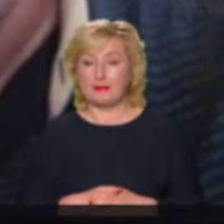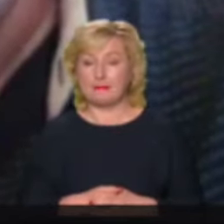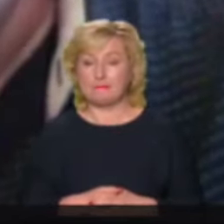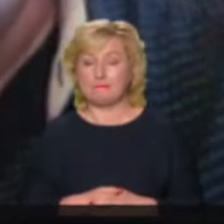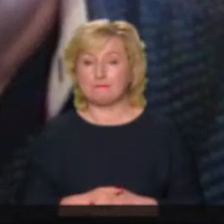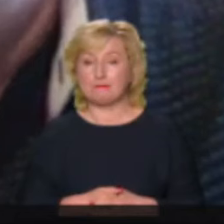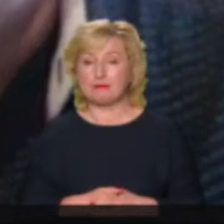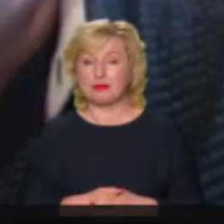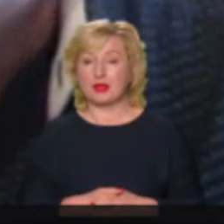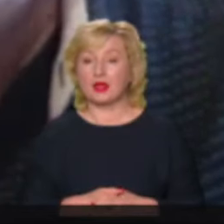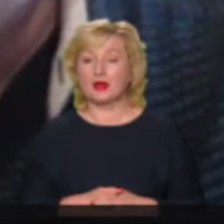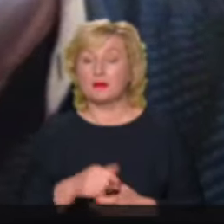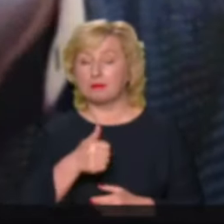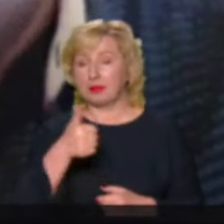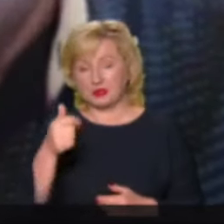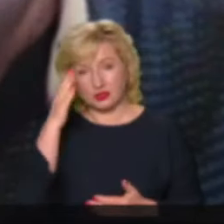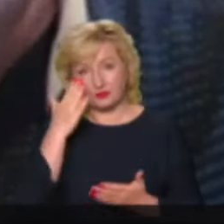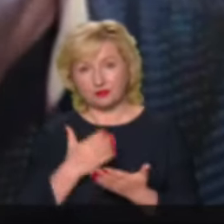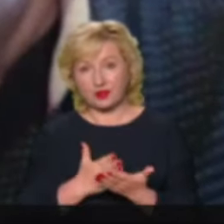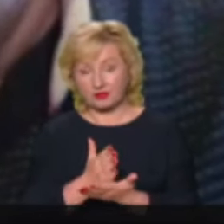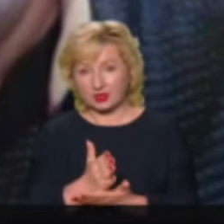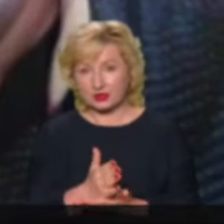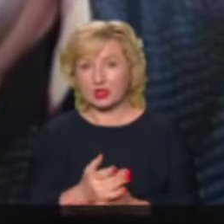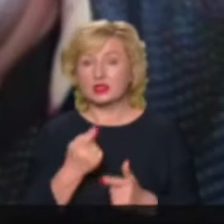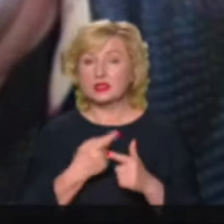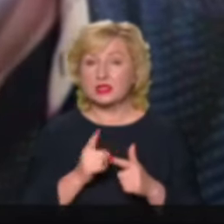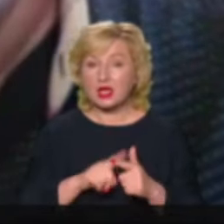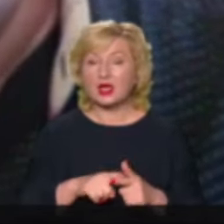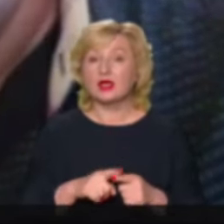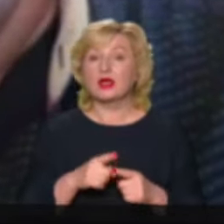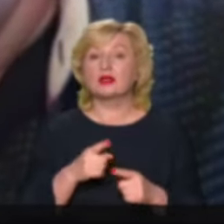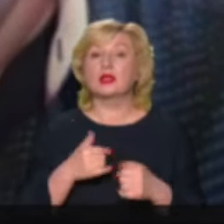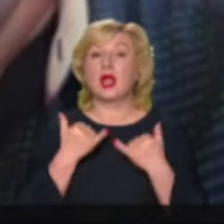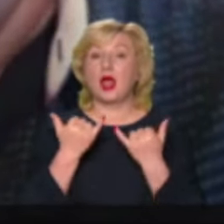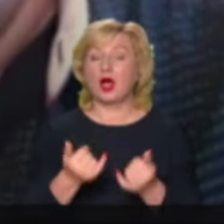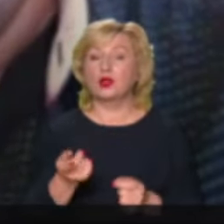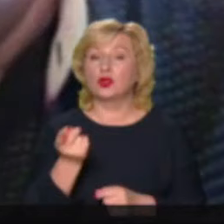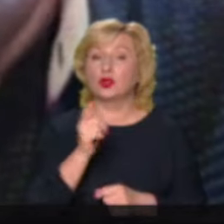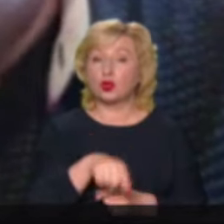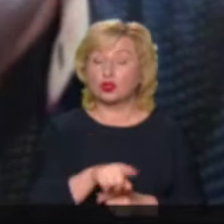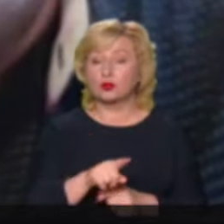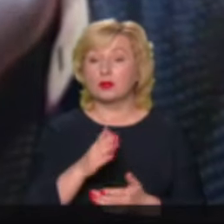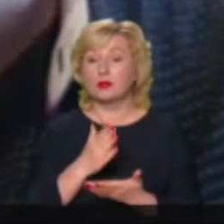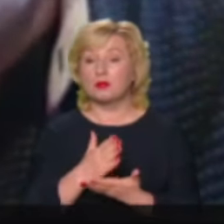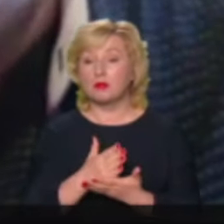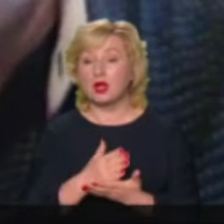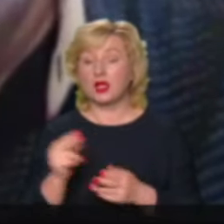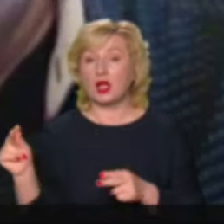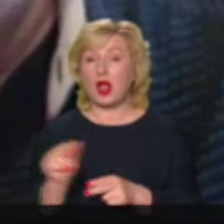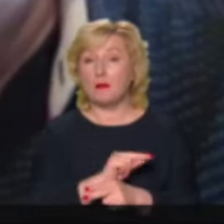Тут, значить, так, перша версія. Це для того, щоб мати ремонтну